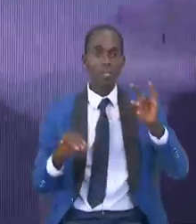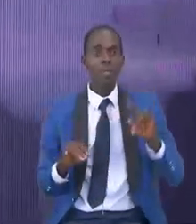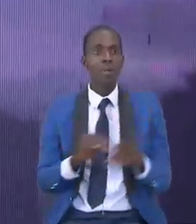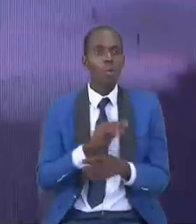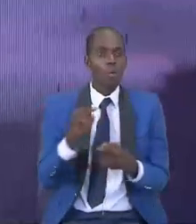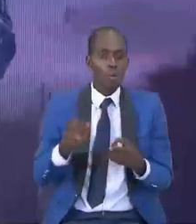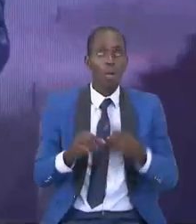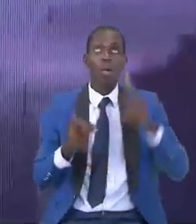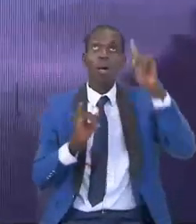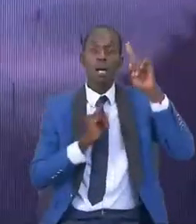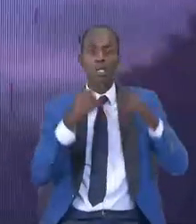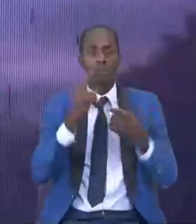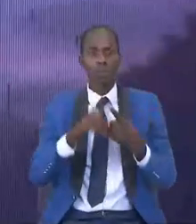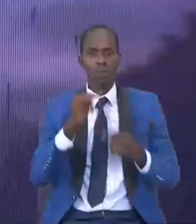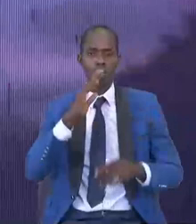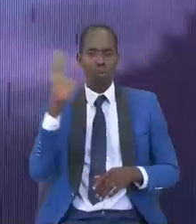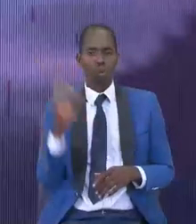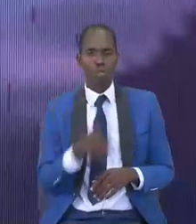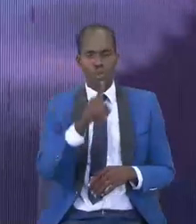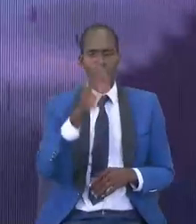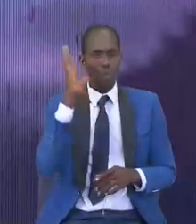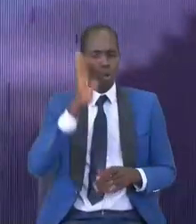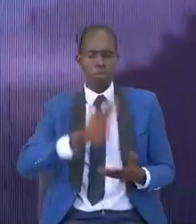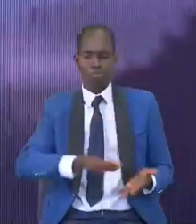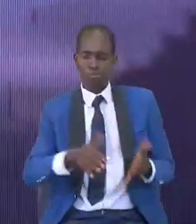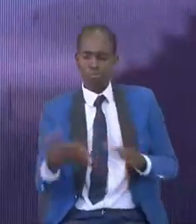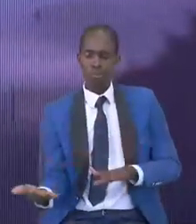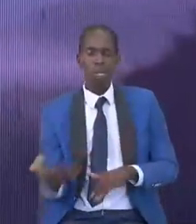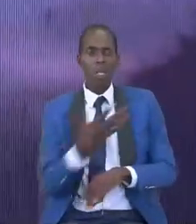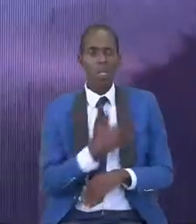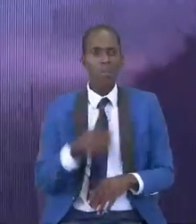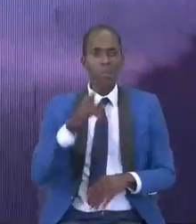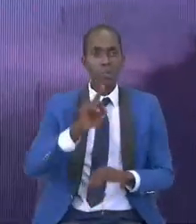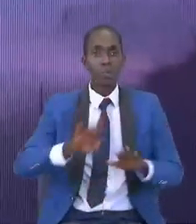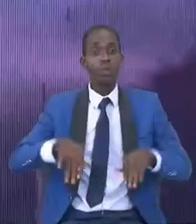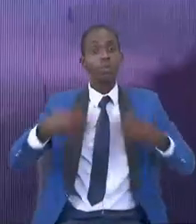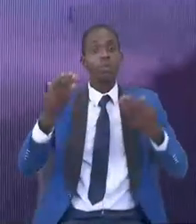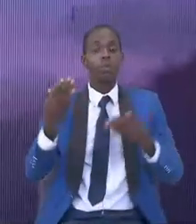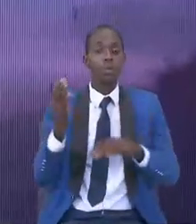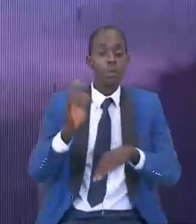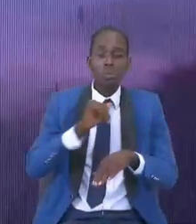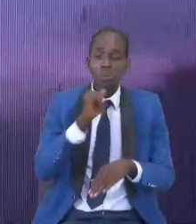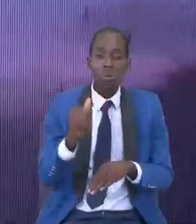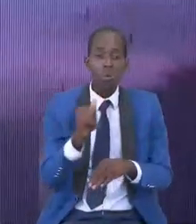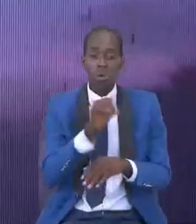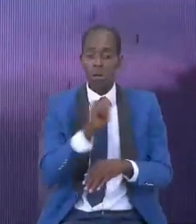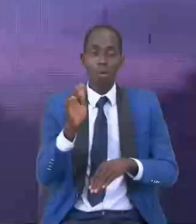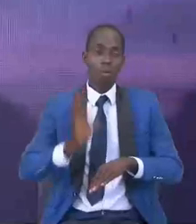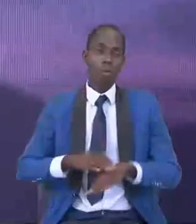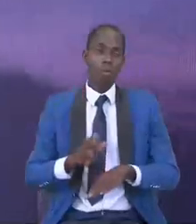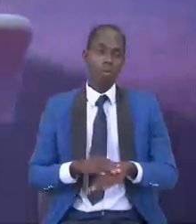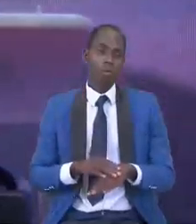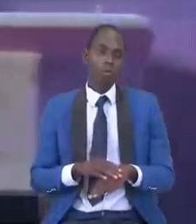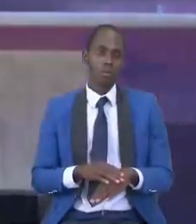Verset 18, il dit, quand je dirai au méchant, tu mourras. Si tu ne l'avertis pas, si tu ne parles pas